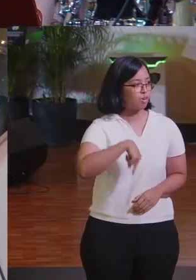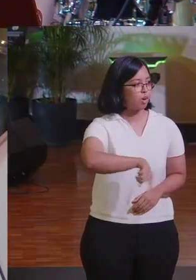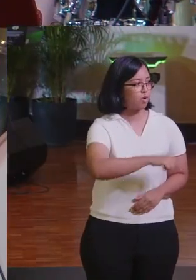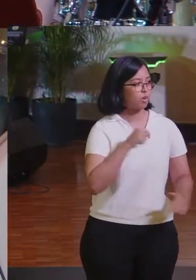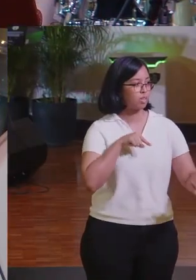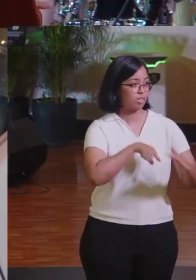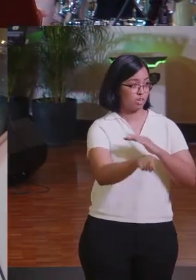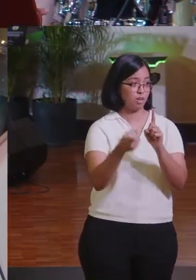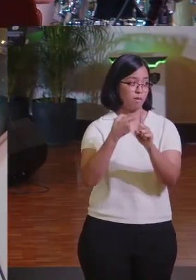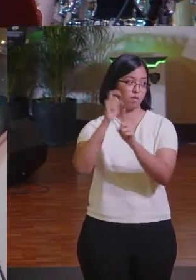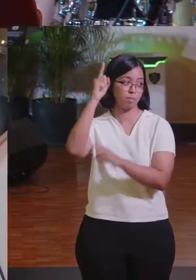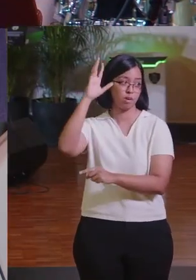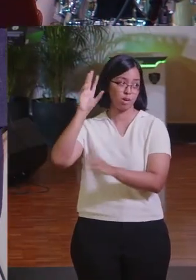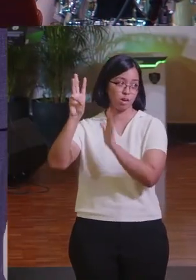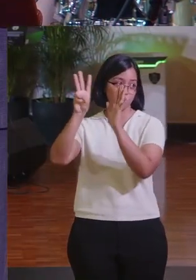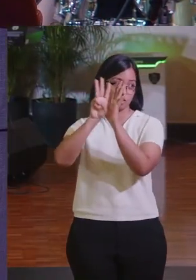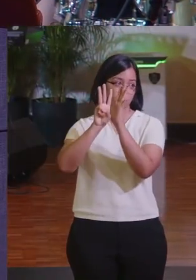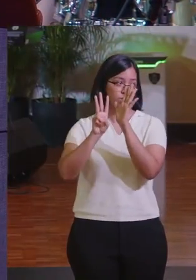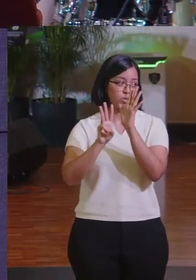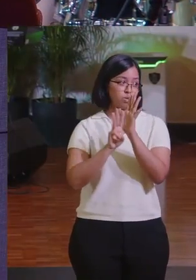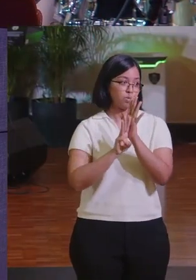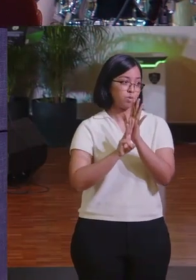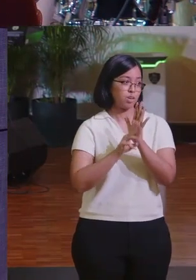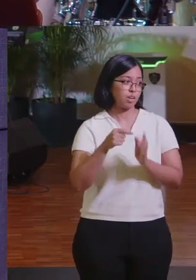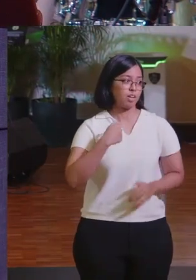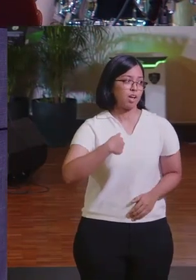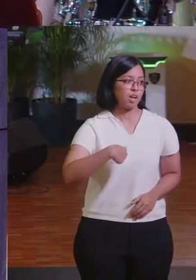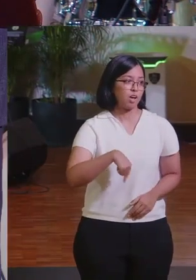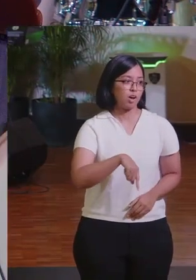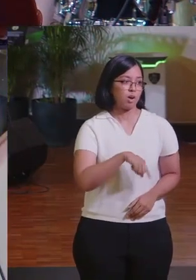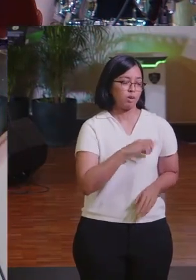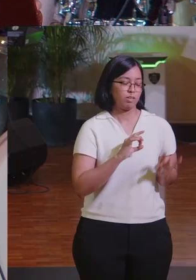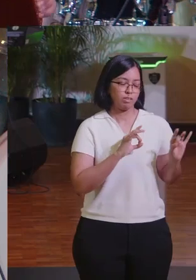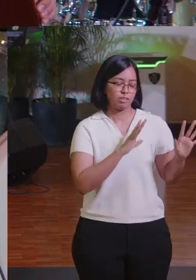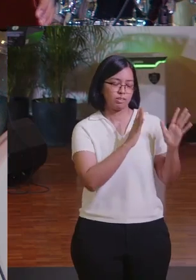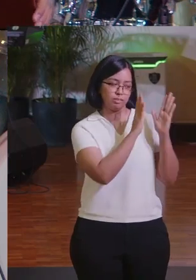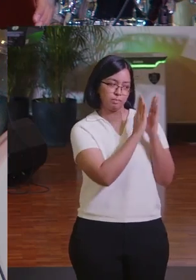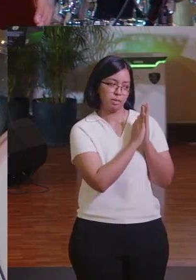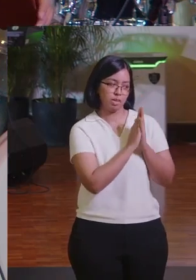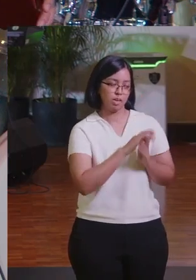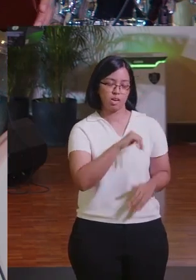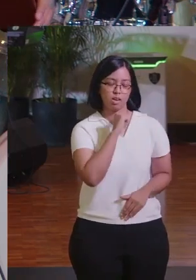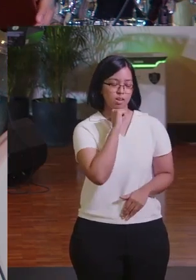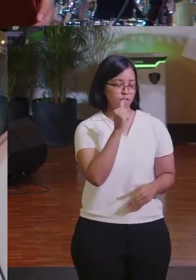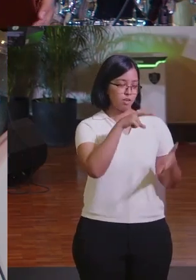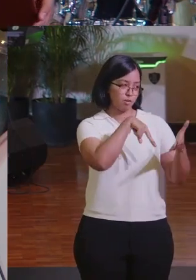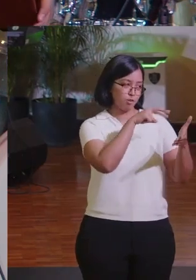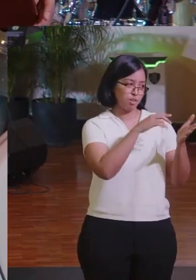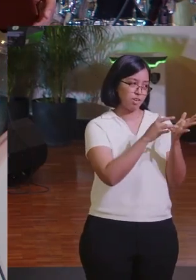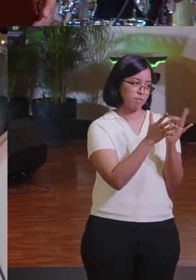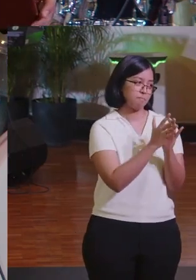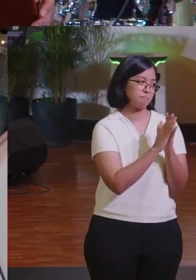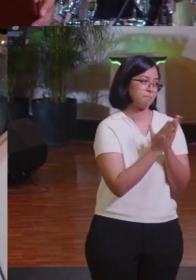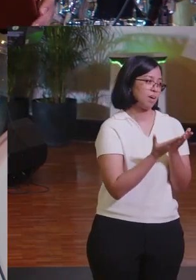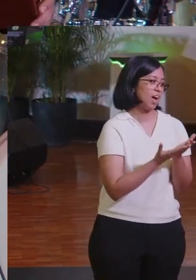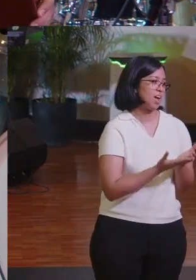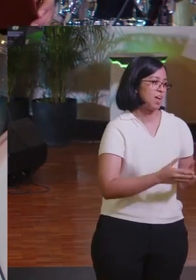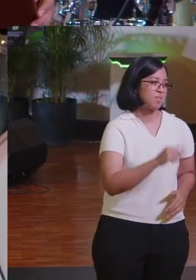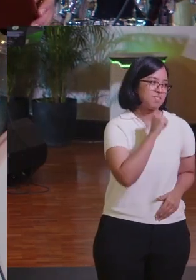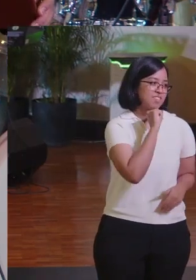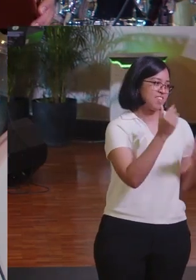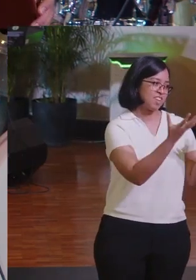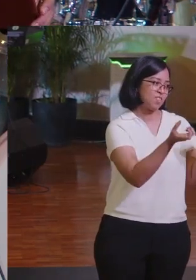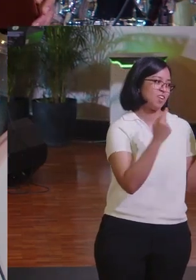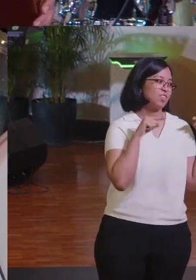kagustuhan ng Diyos, tinatamad tayong mag-pray, hindi tayo nagbabasa ng Biblia, Ayaw nating umaten sa mga